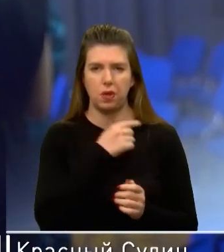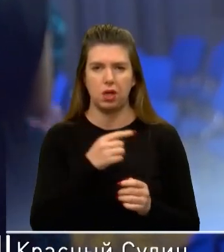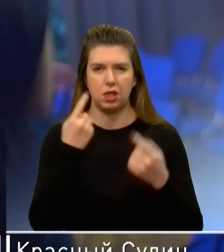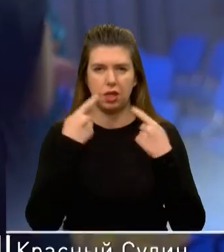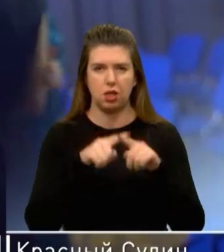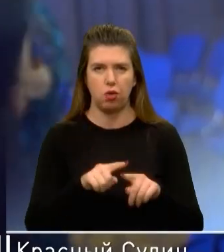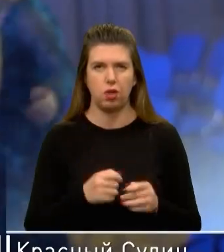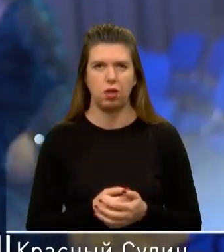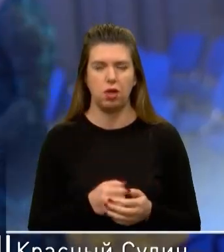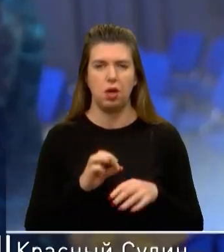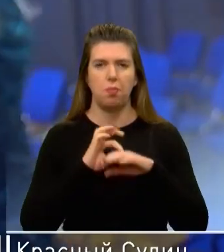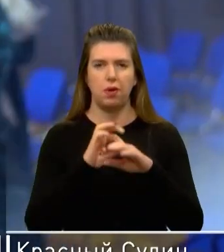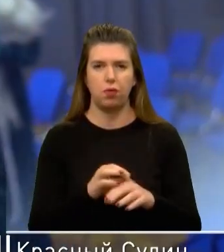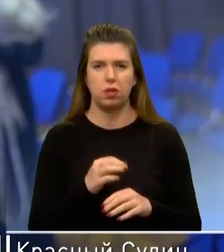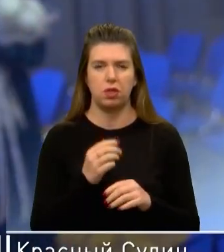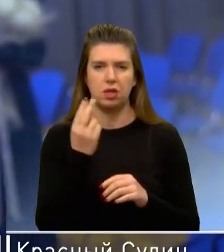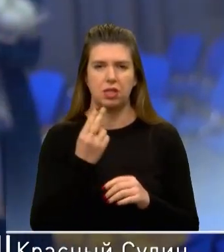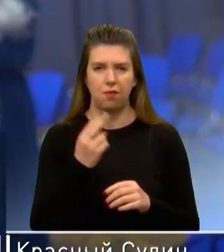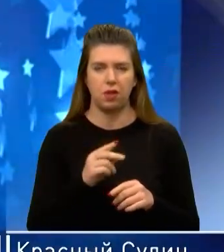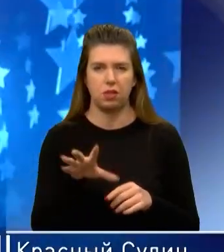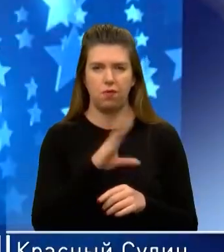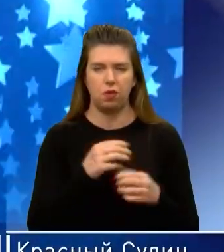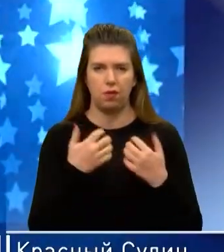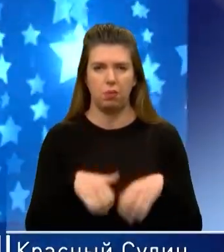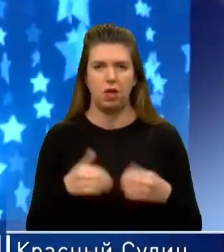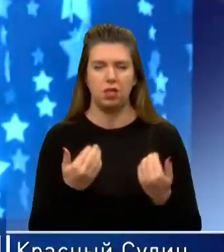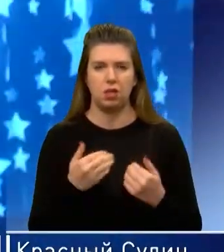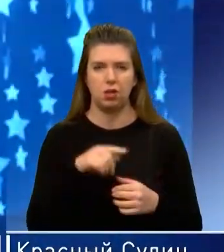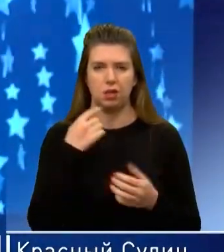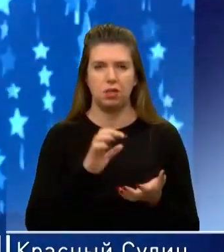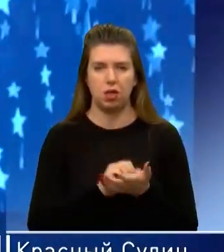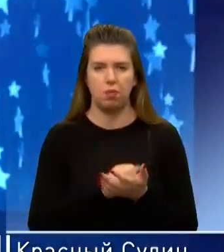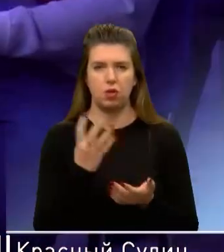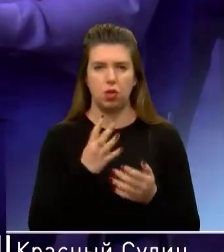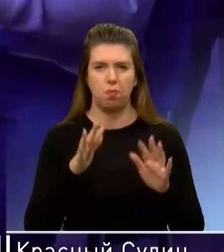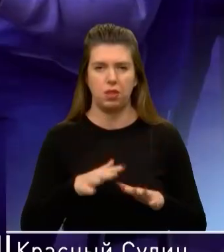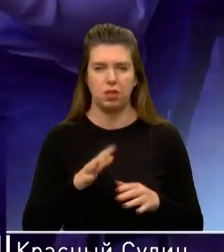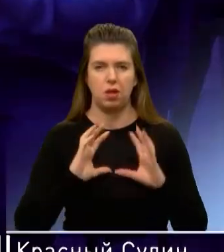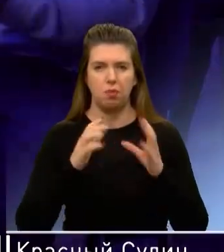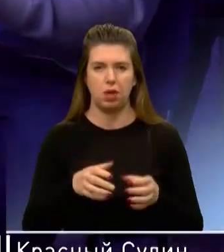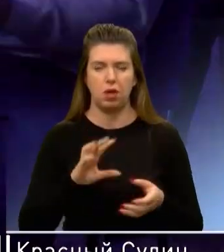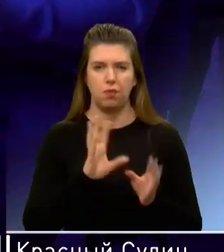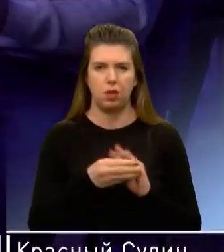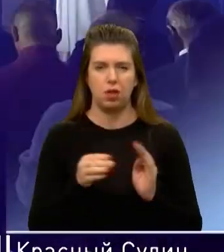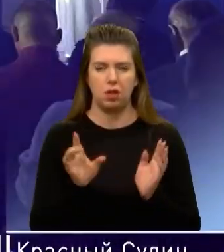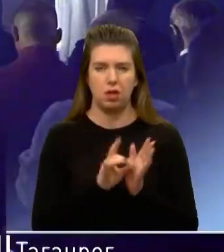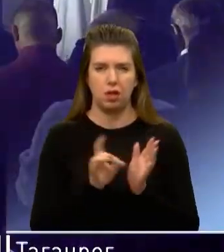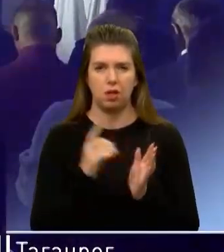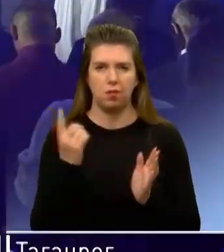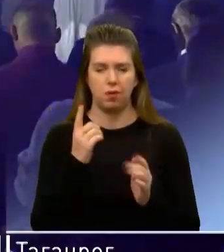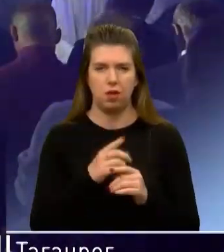технологии проводят цифровизацию процессов сейчас Россия занимает четвёртое место в мире по объёму генерации